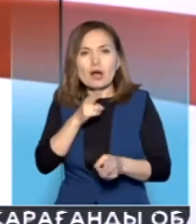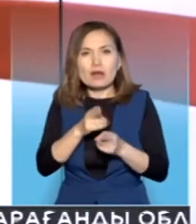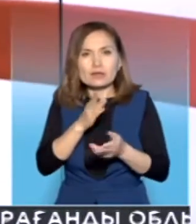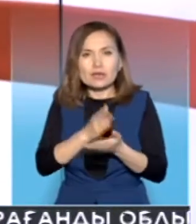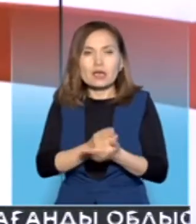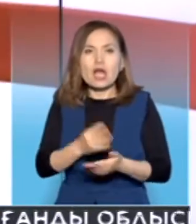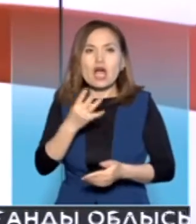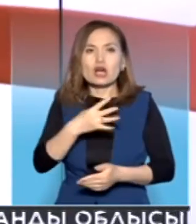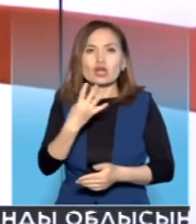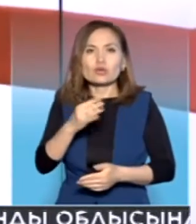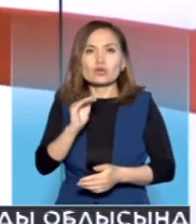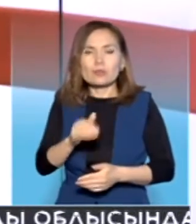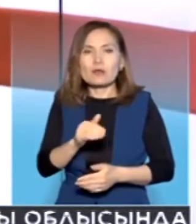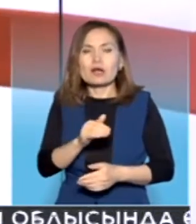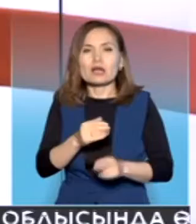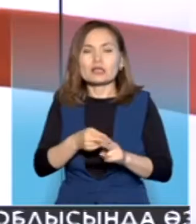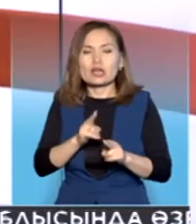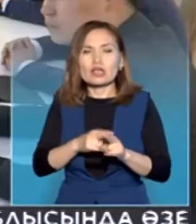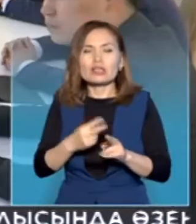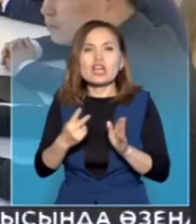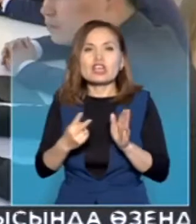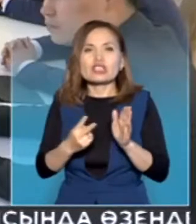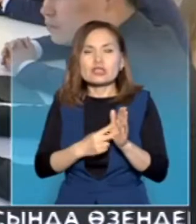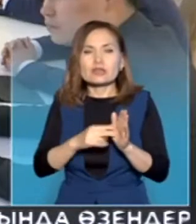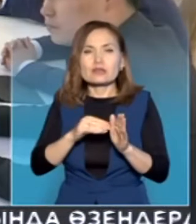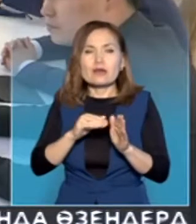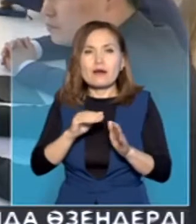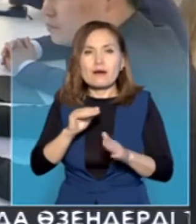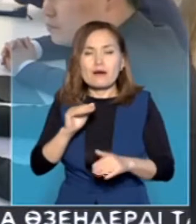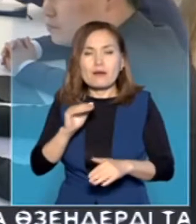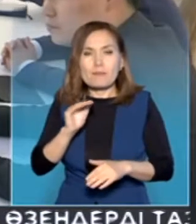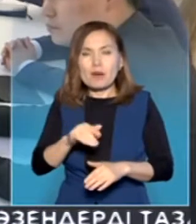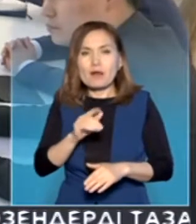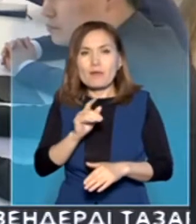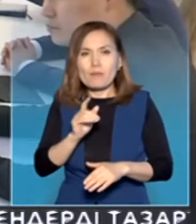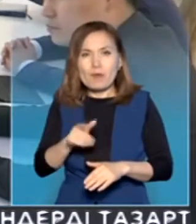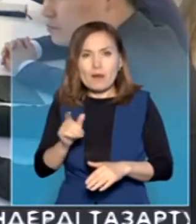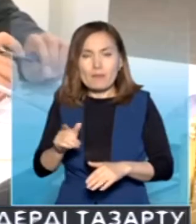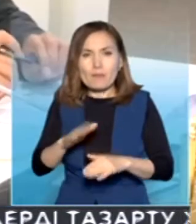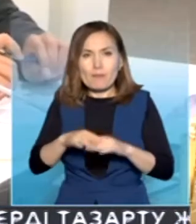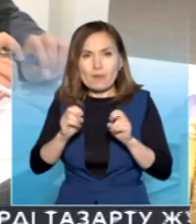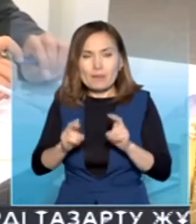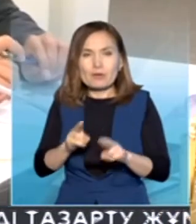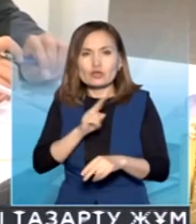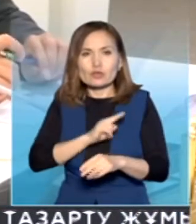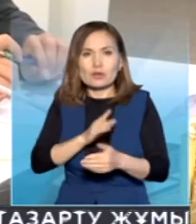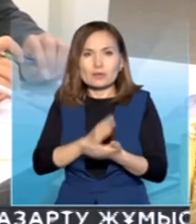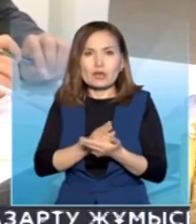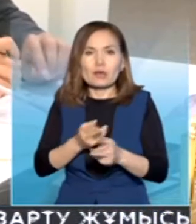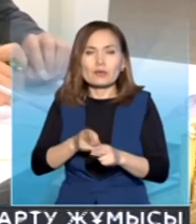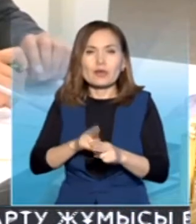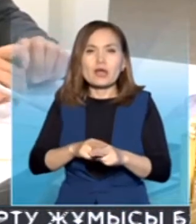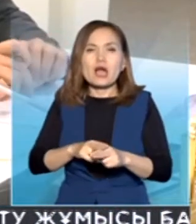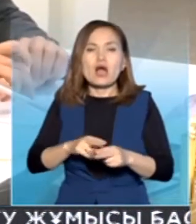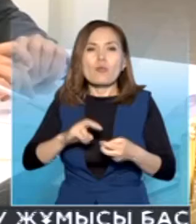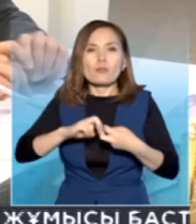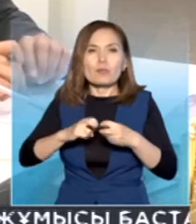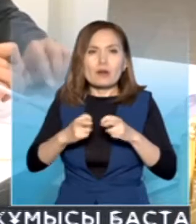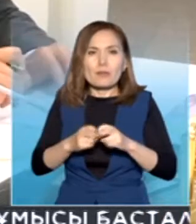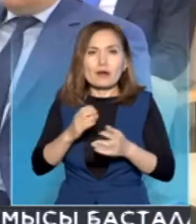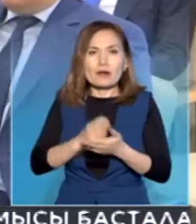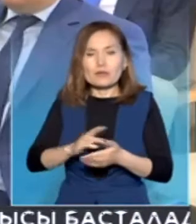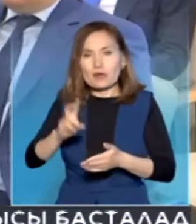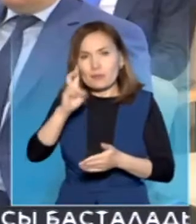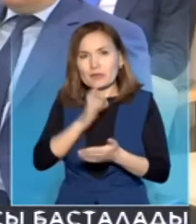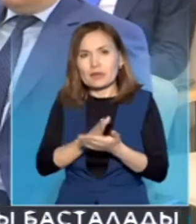қаласында 44 мың адамға 7 маман ғана бөлінген. Оның өзінде 4-еуі бір жылдан бері уақытша қызметінен шеттетілген. Саладағы өзекті